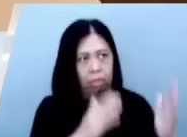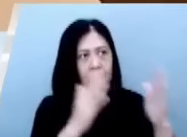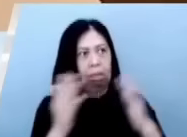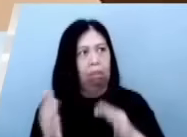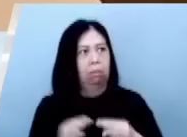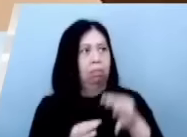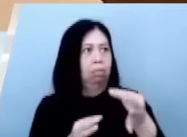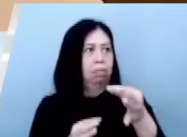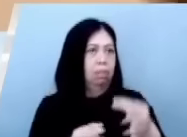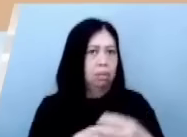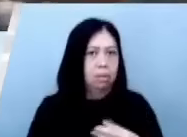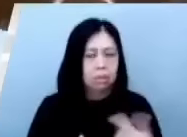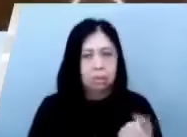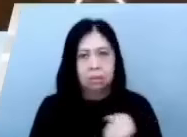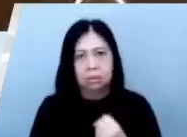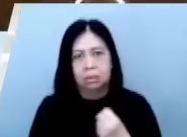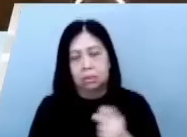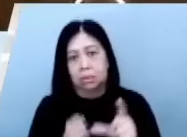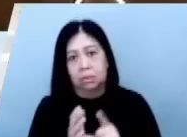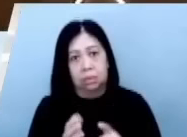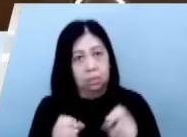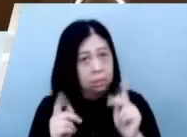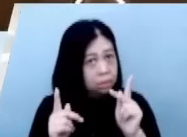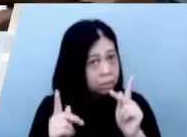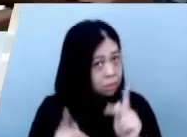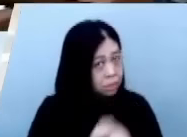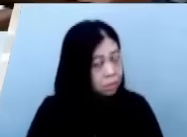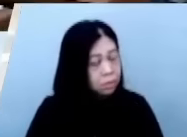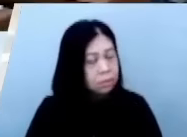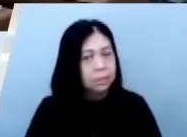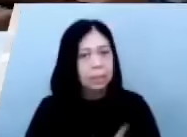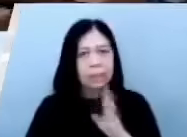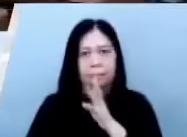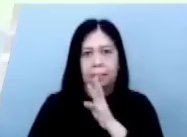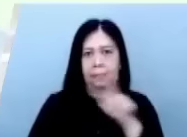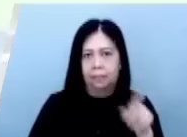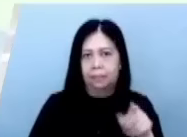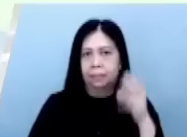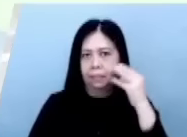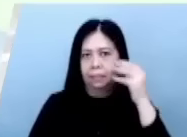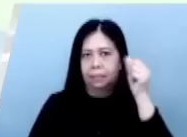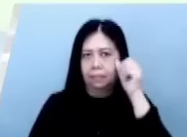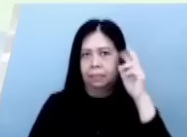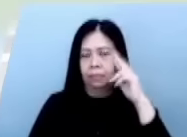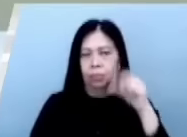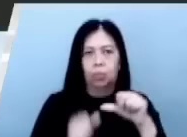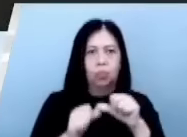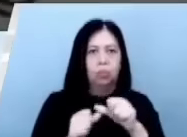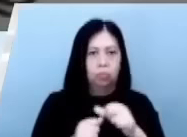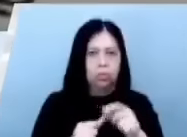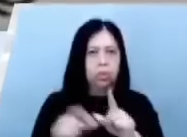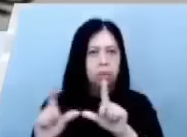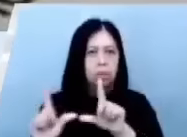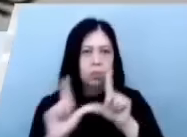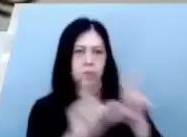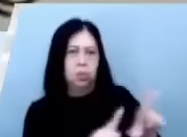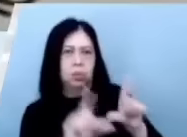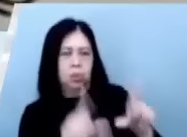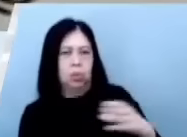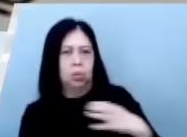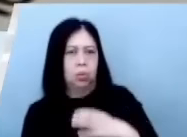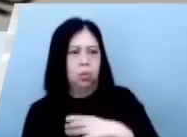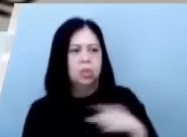legislation. Okay? Sinabi yan ni Romualdez matapos patuloy na akusahan ng mga senador ang Kamara bilang nasa likod